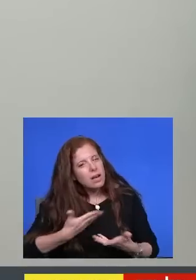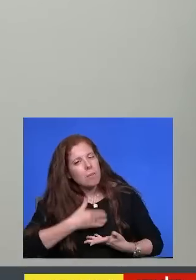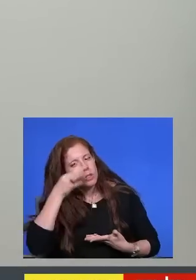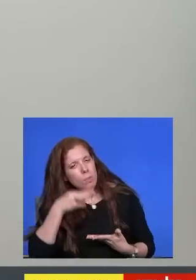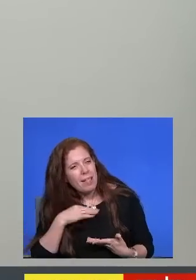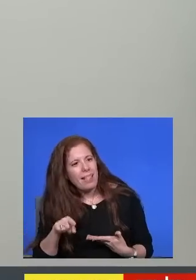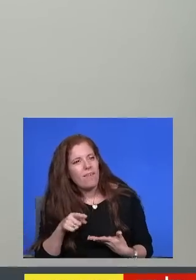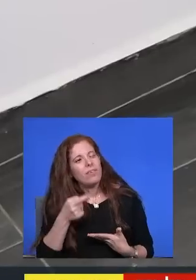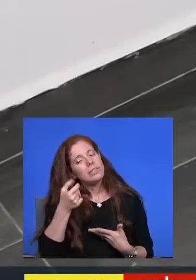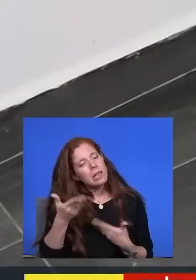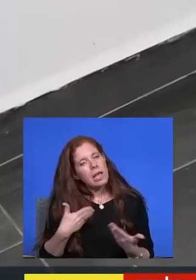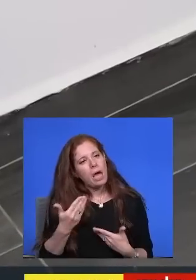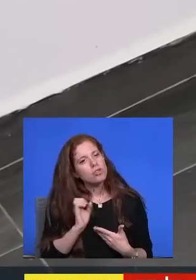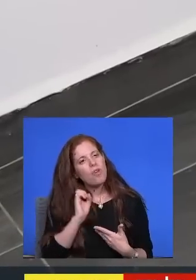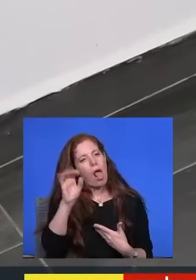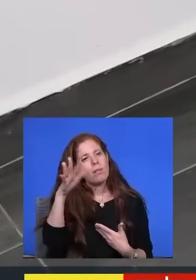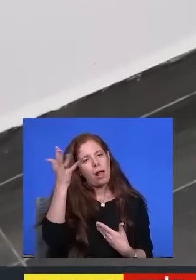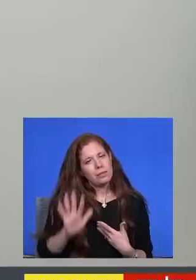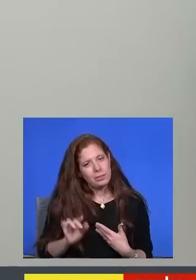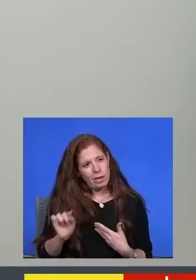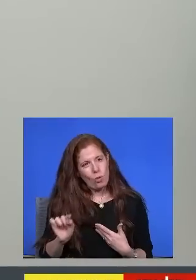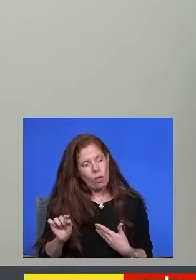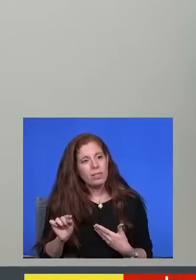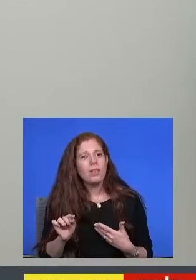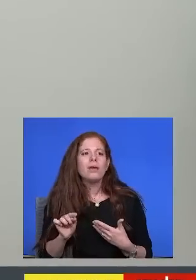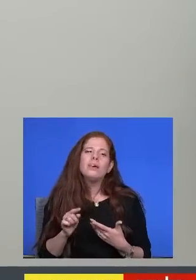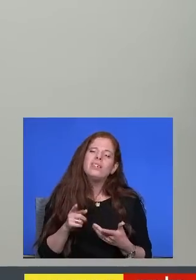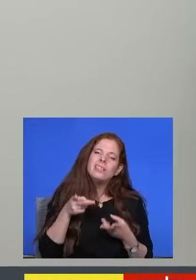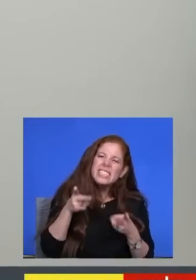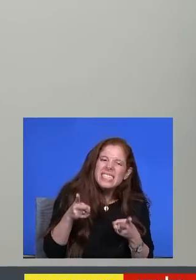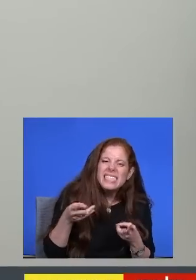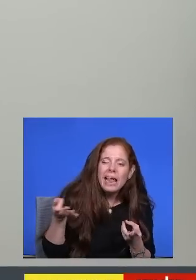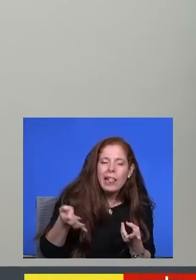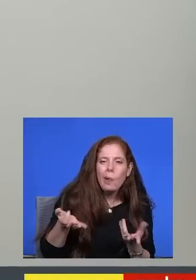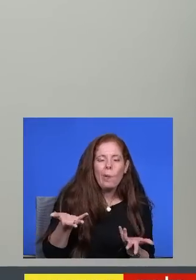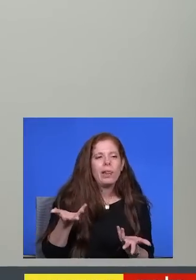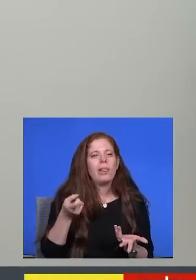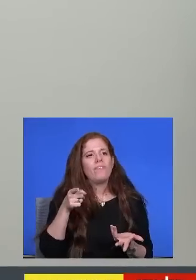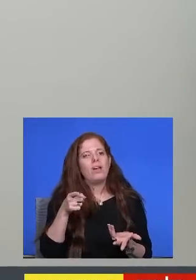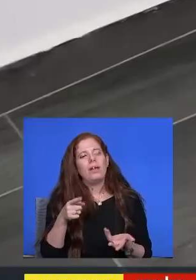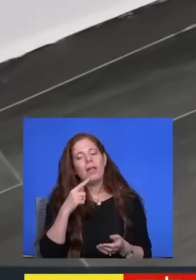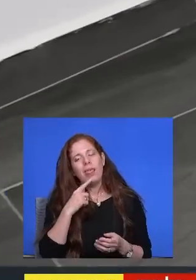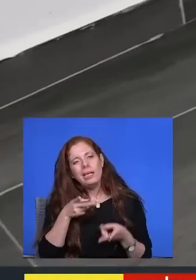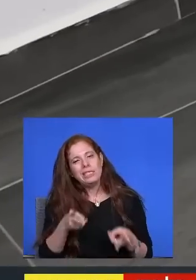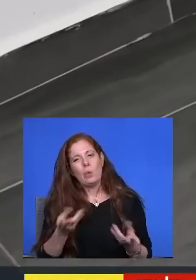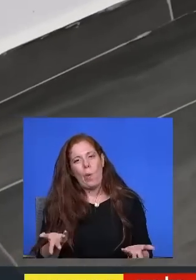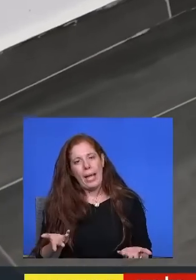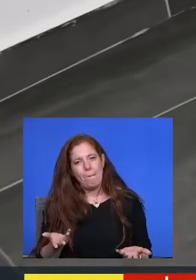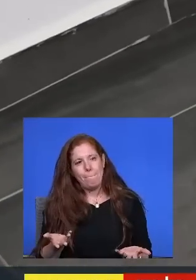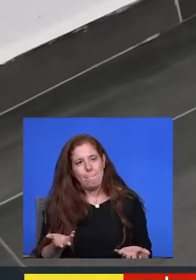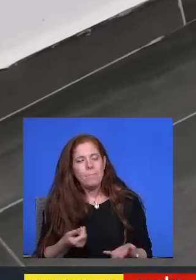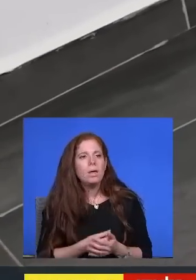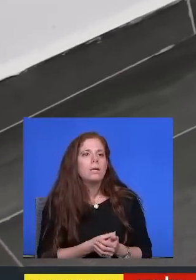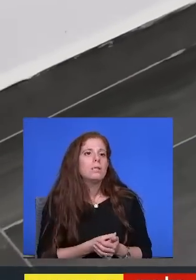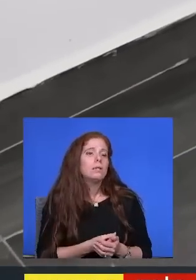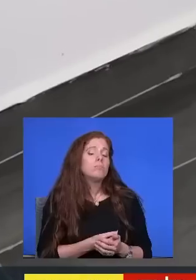קצת יחס, אז שלחתי לה את הסרטון הזה בקטע של ציניות ובקטע של סטלבט וצחוקים. א', מי